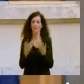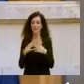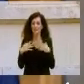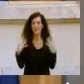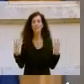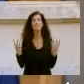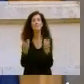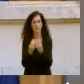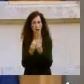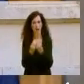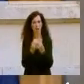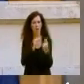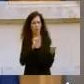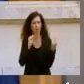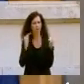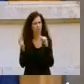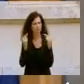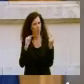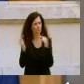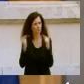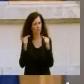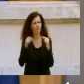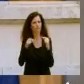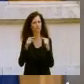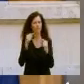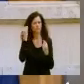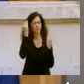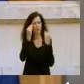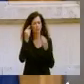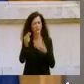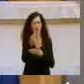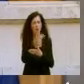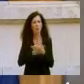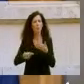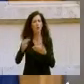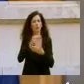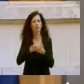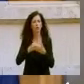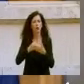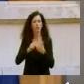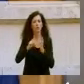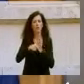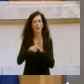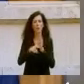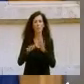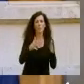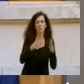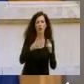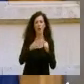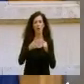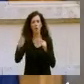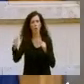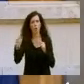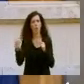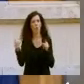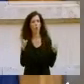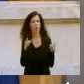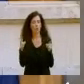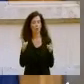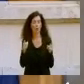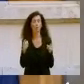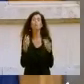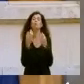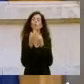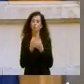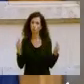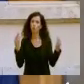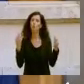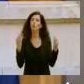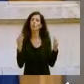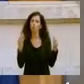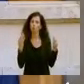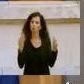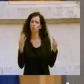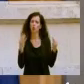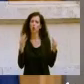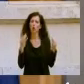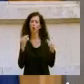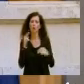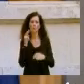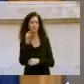e che siccome è un progetto che riguarda il medio e lungo periodo e giusto che veda partecipi anche